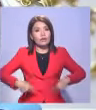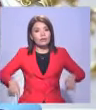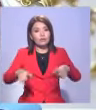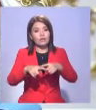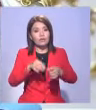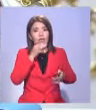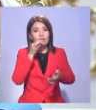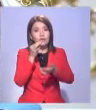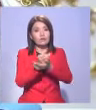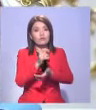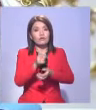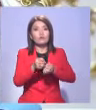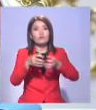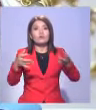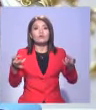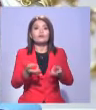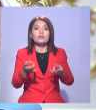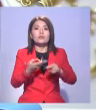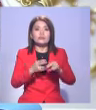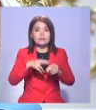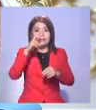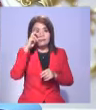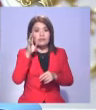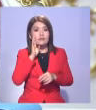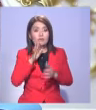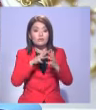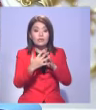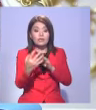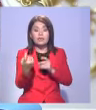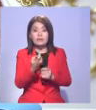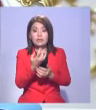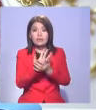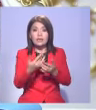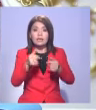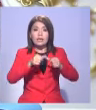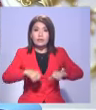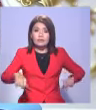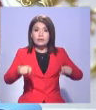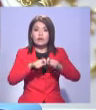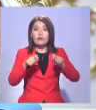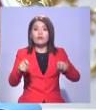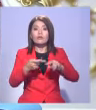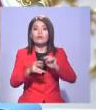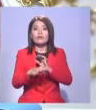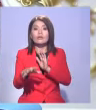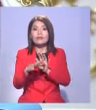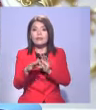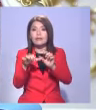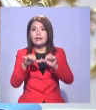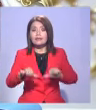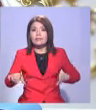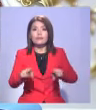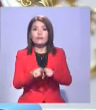және жауапкершілігін кеңейткен жөн. Мемлекетаралық су шаруашылығын үйлестіру комиссиясын мемлекетаралық су энергетикалық комиссия